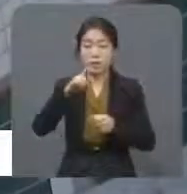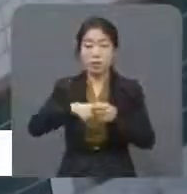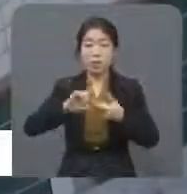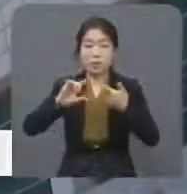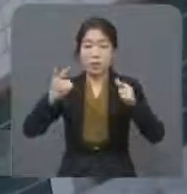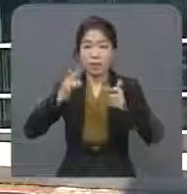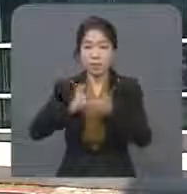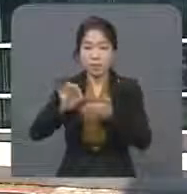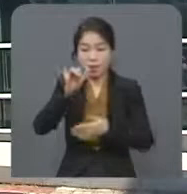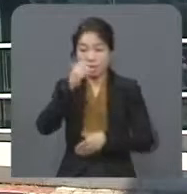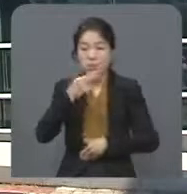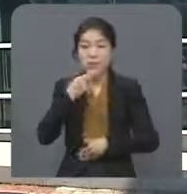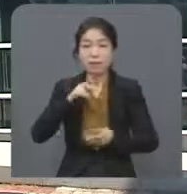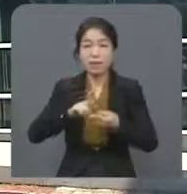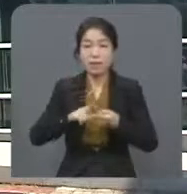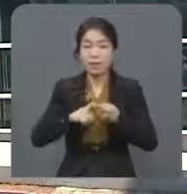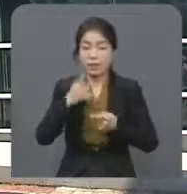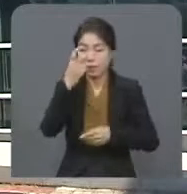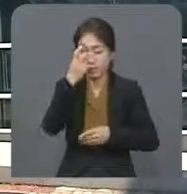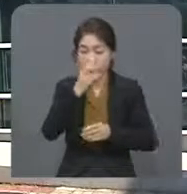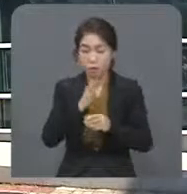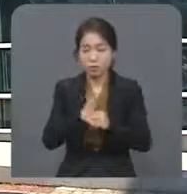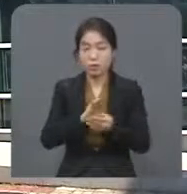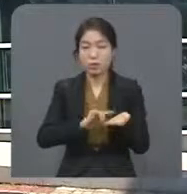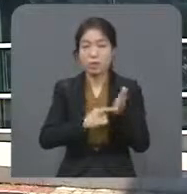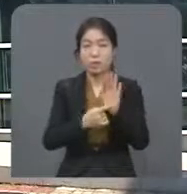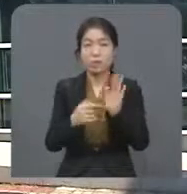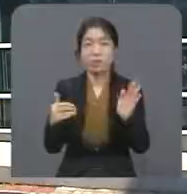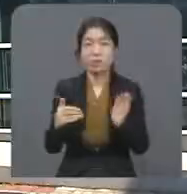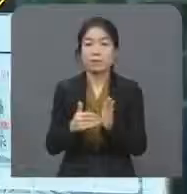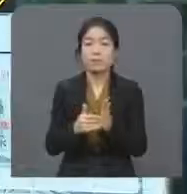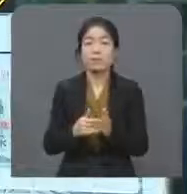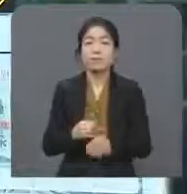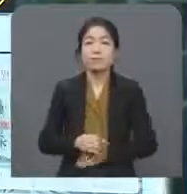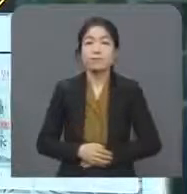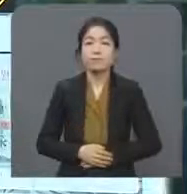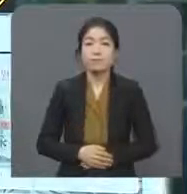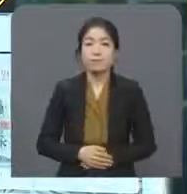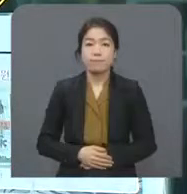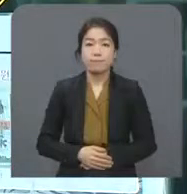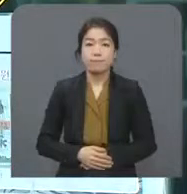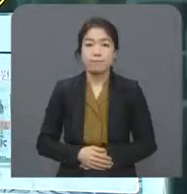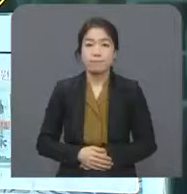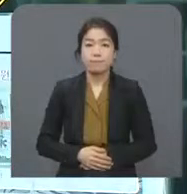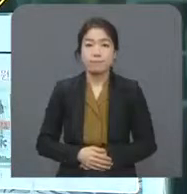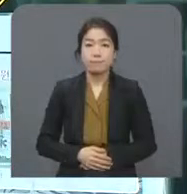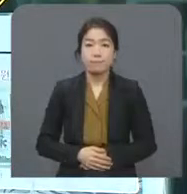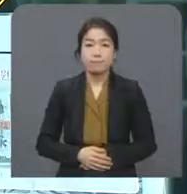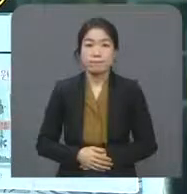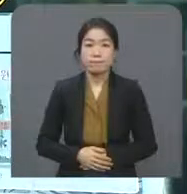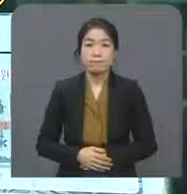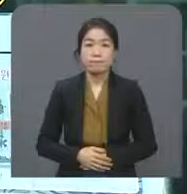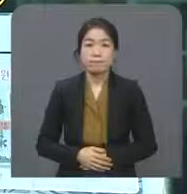다르게 사용했는지에 대해 수사를 벌이고 있다고 밝혔습니다. KBS 뉴스 이성각입니다.